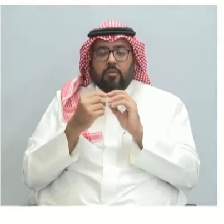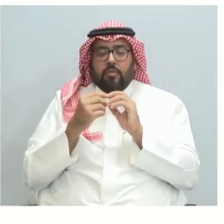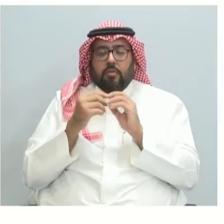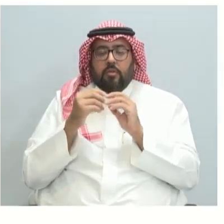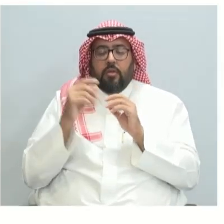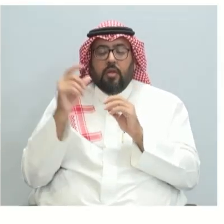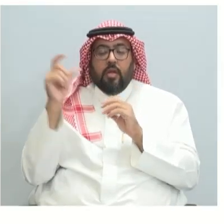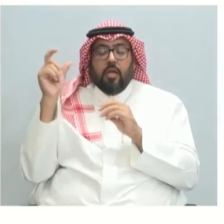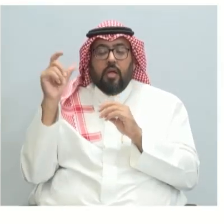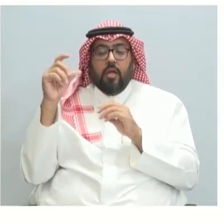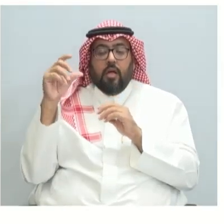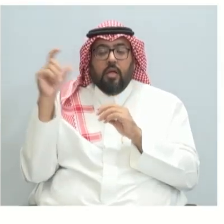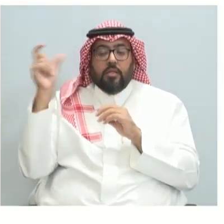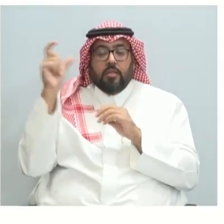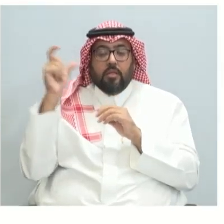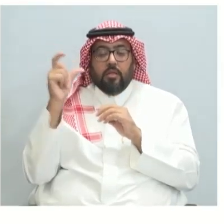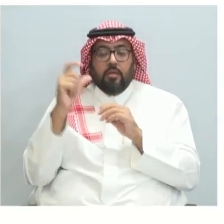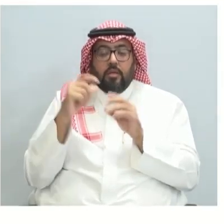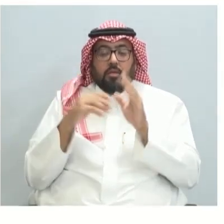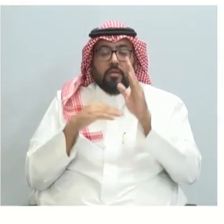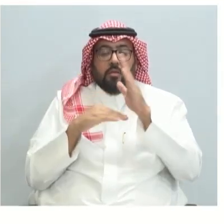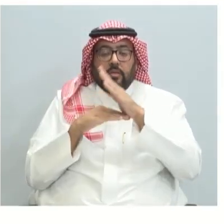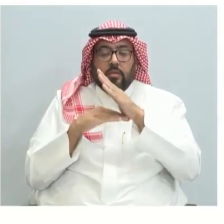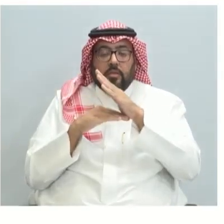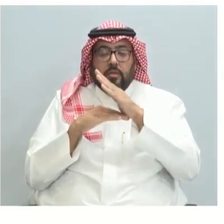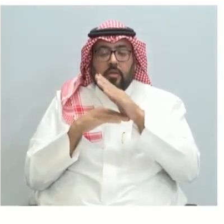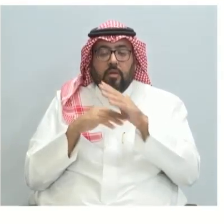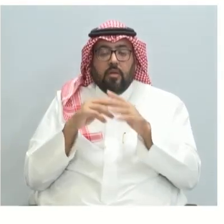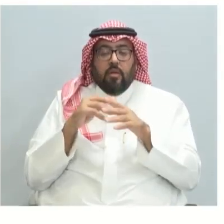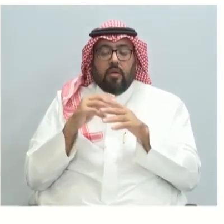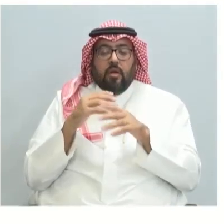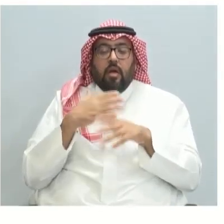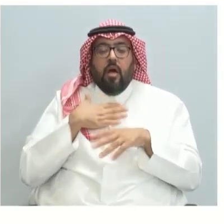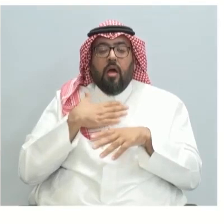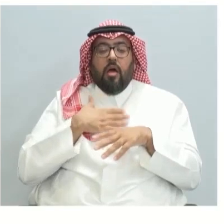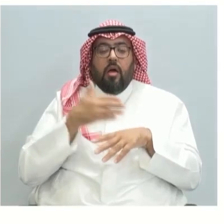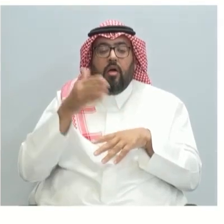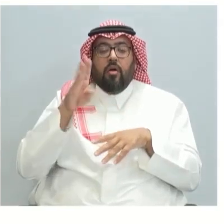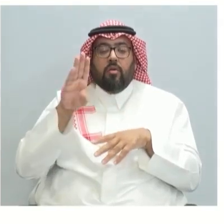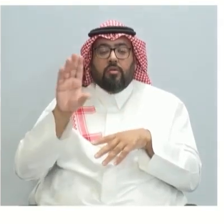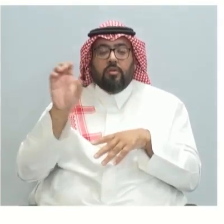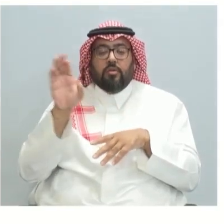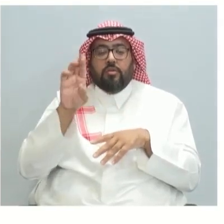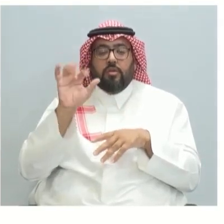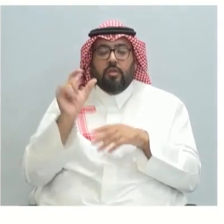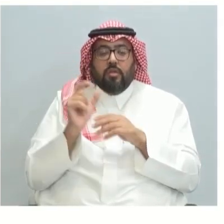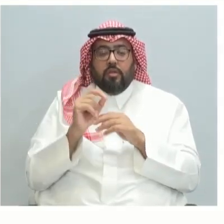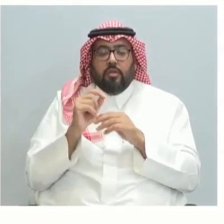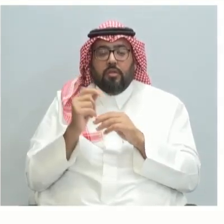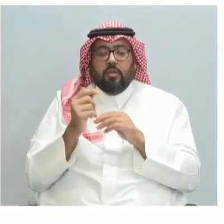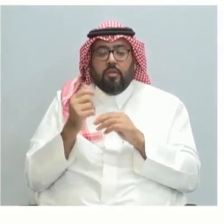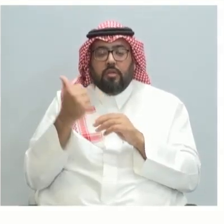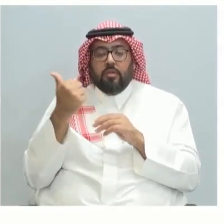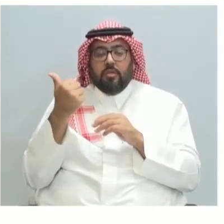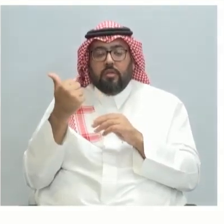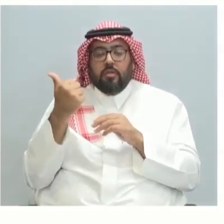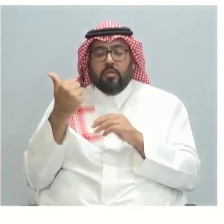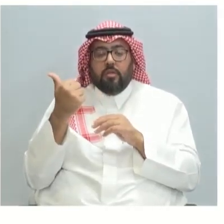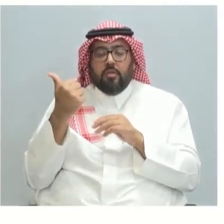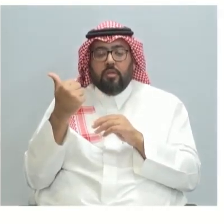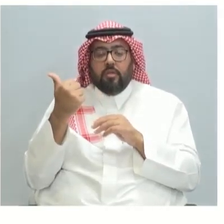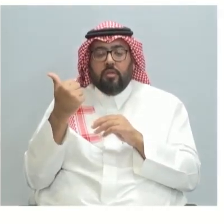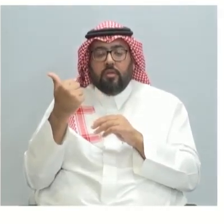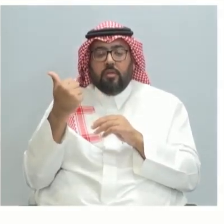الان الزاويه الاخرى للاكسجين بزاويه قياسها 76 درجه سته وسبعين درجه